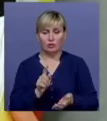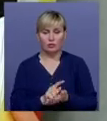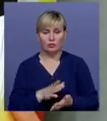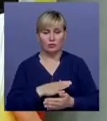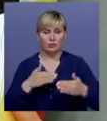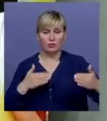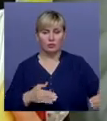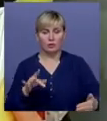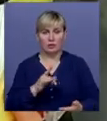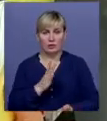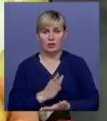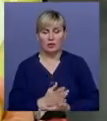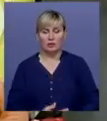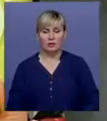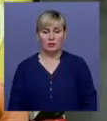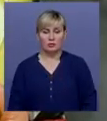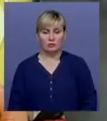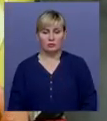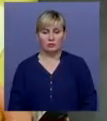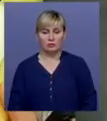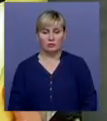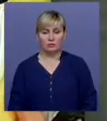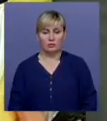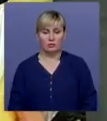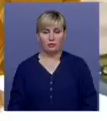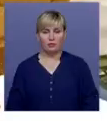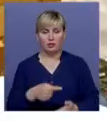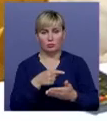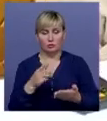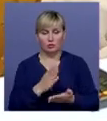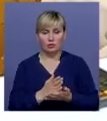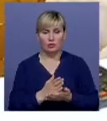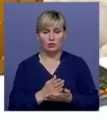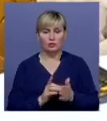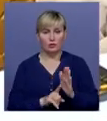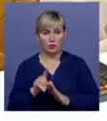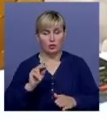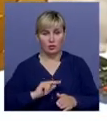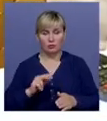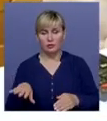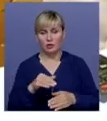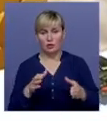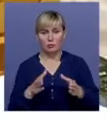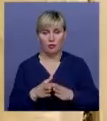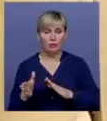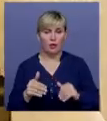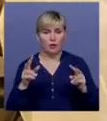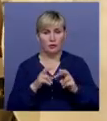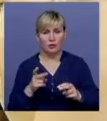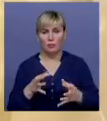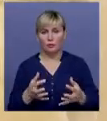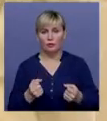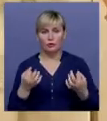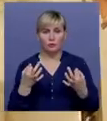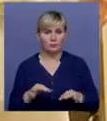соблюдается визуально вам замечание меню прежде чем приступить к работе все компании прошли audi для получения